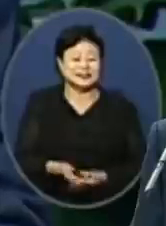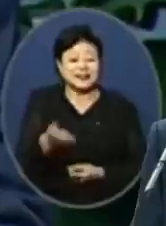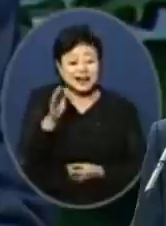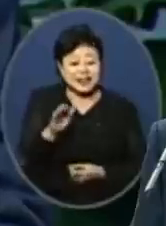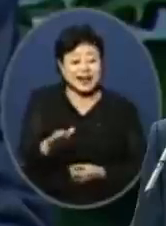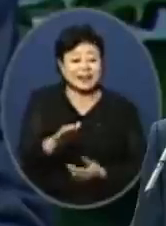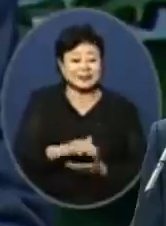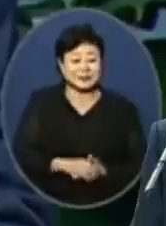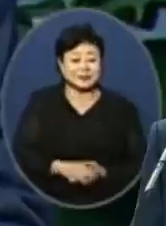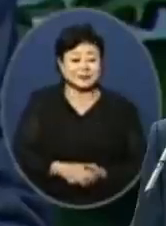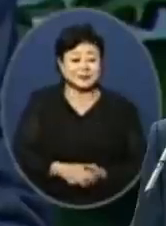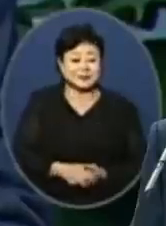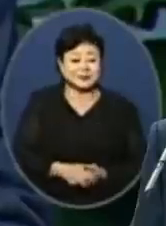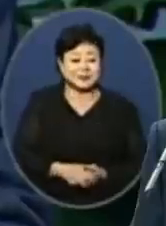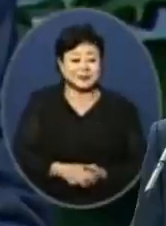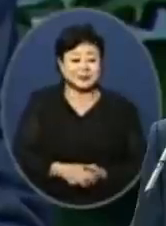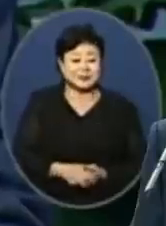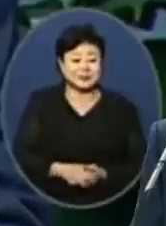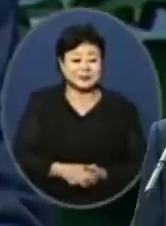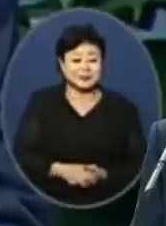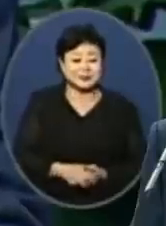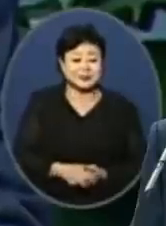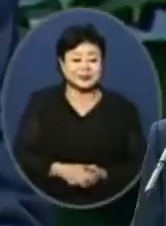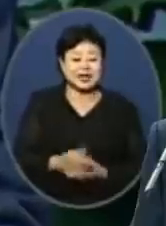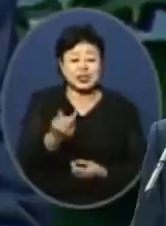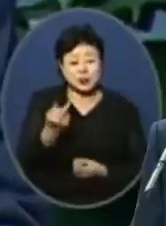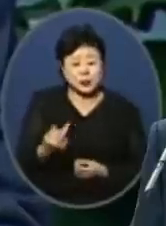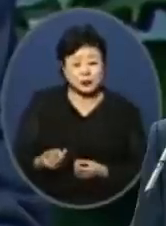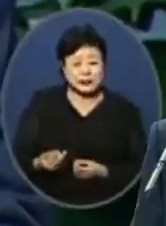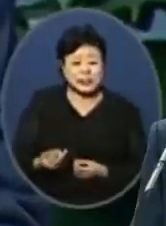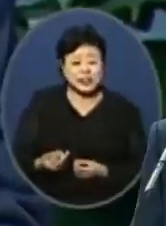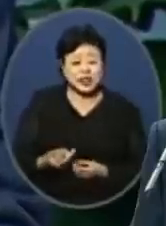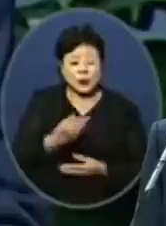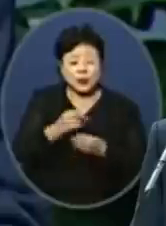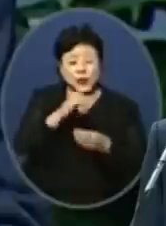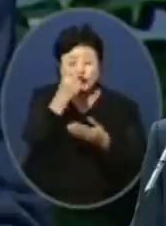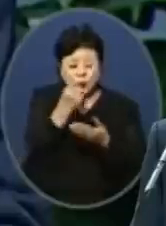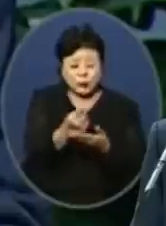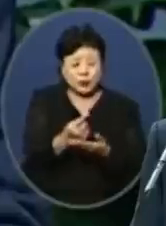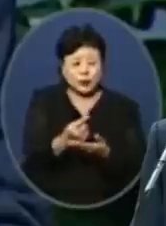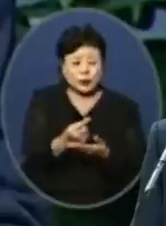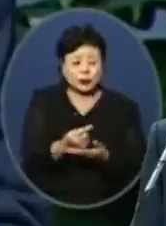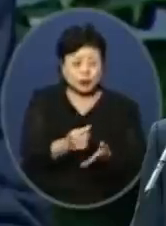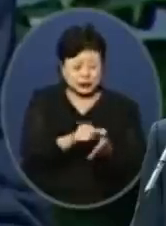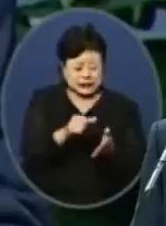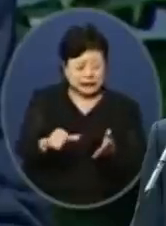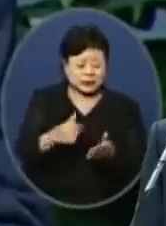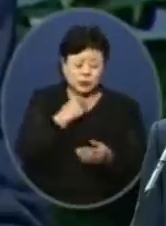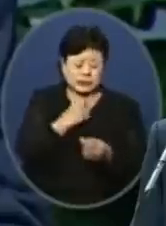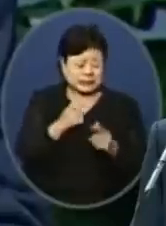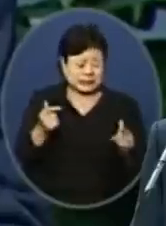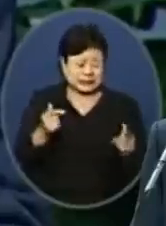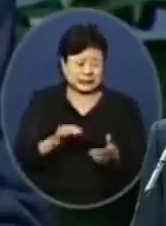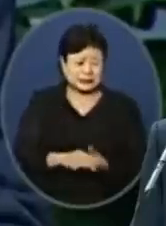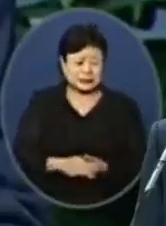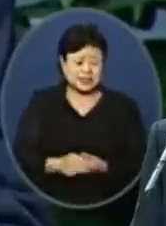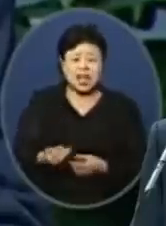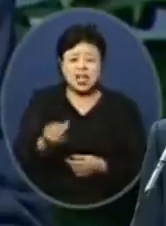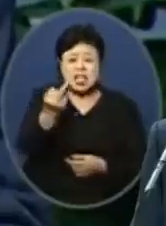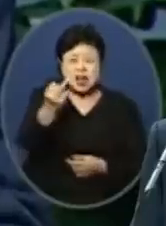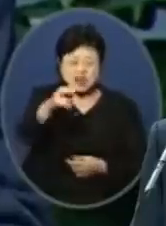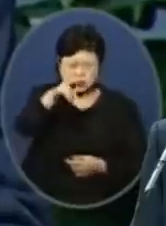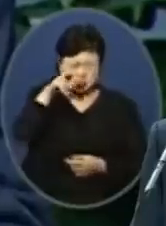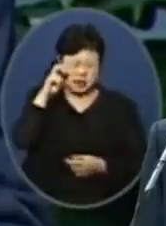그러나 맏아들은 자기 동생이 그렇게 회개하고 돌아오기를 원치 않았습니다. 아주 미웠습니다.